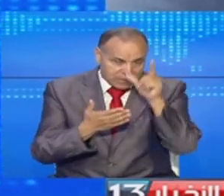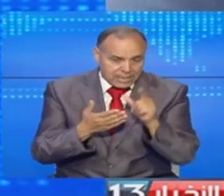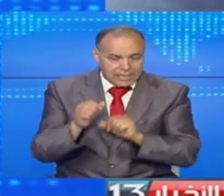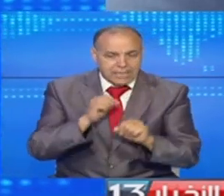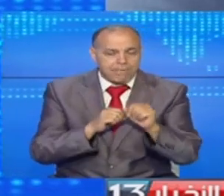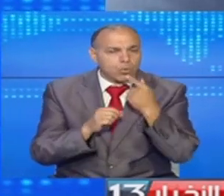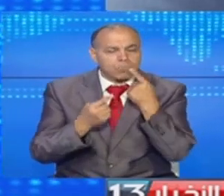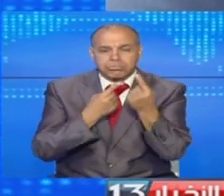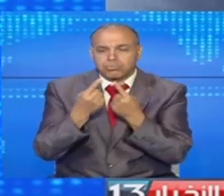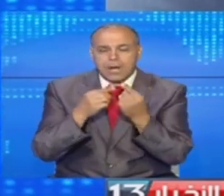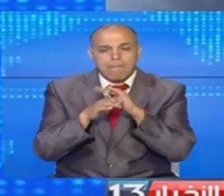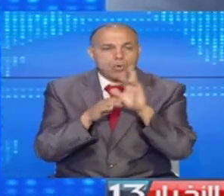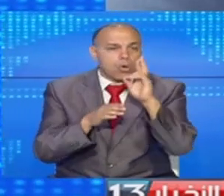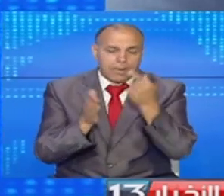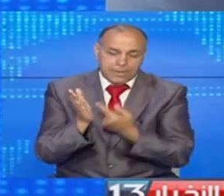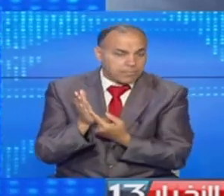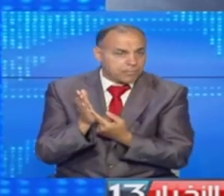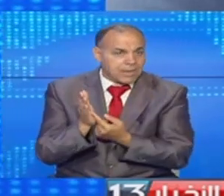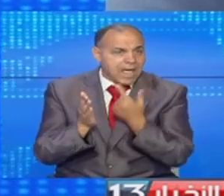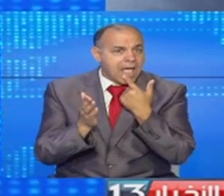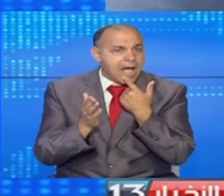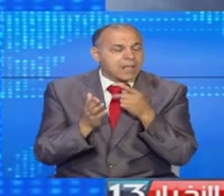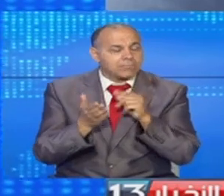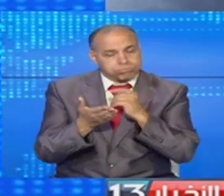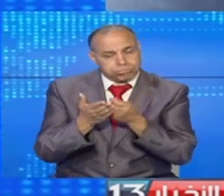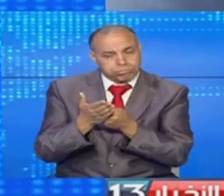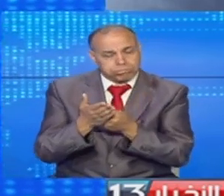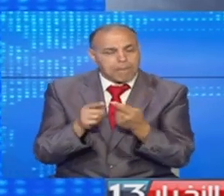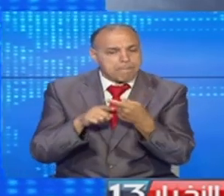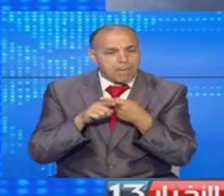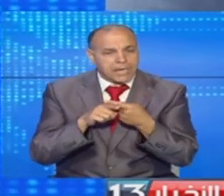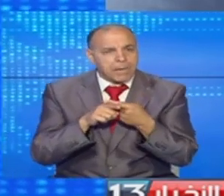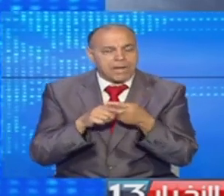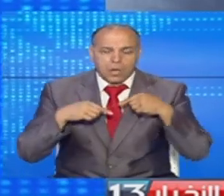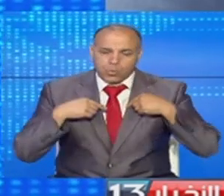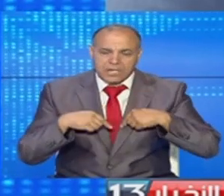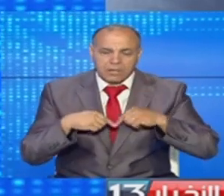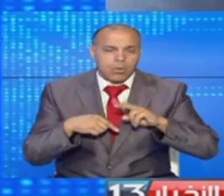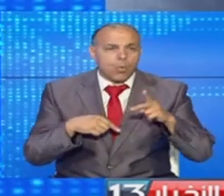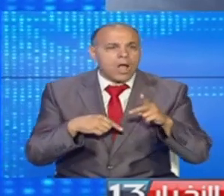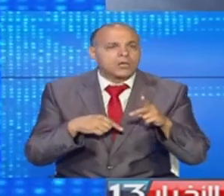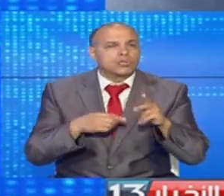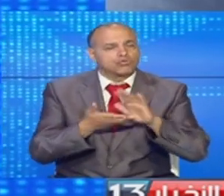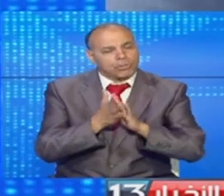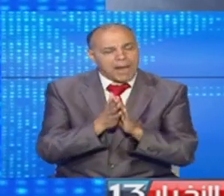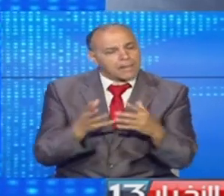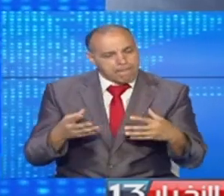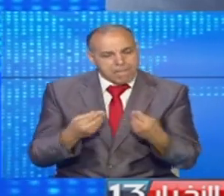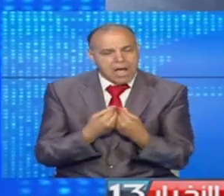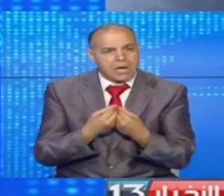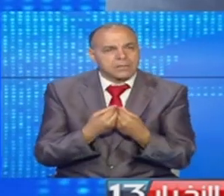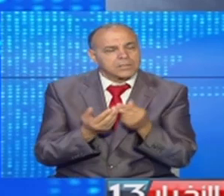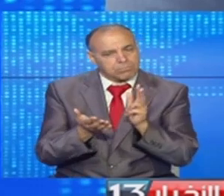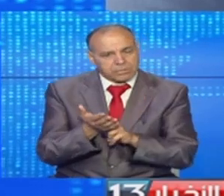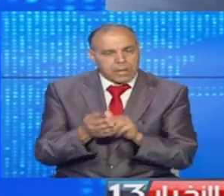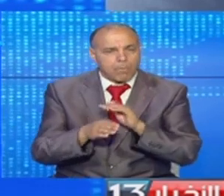انتظمت لمناقشة هذا التقرير الذي يصاغ بصفة تشاركية بين الحكومة ومكونات المجتمع المدني